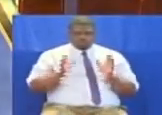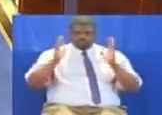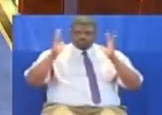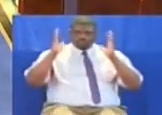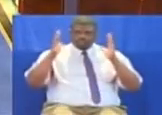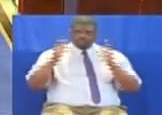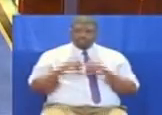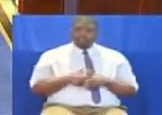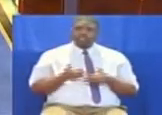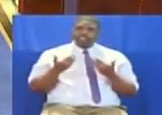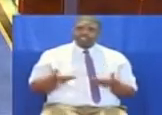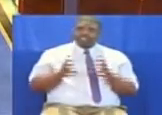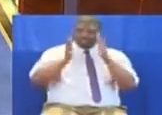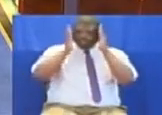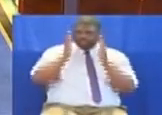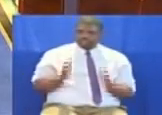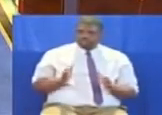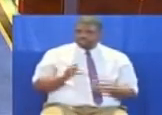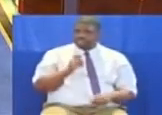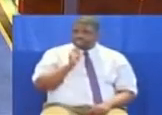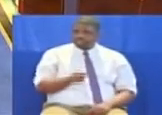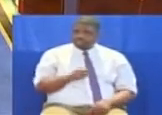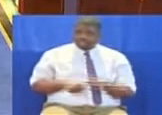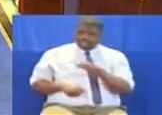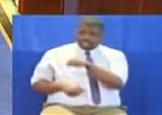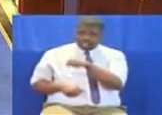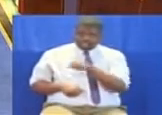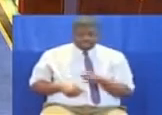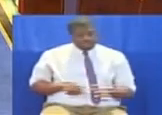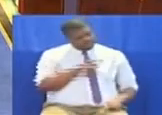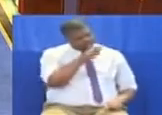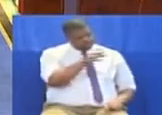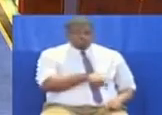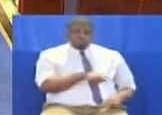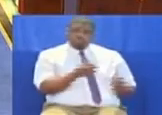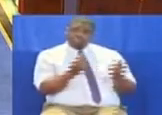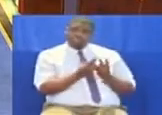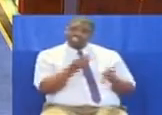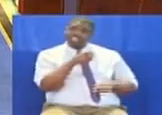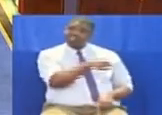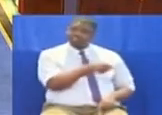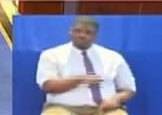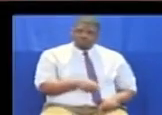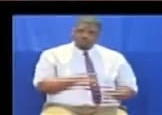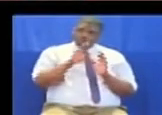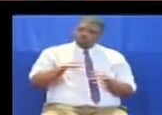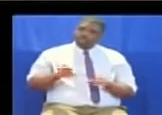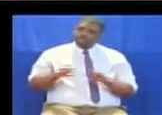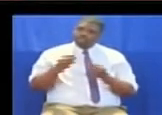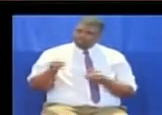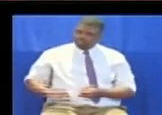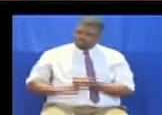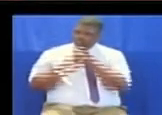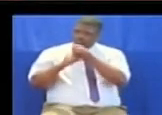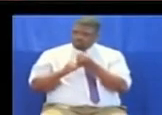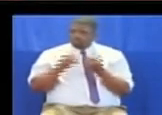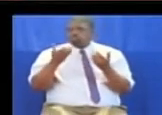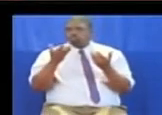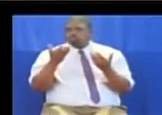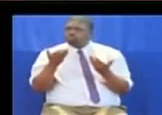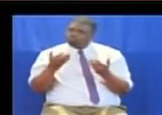Kama mheshimiwa spika, mtu wa namna hiyo unaachaje kumuunga mkono? Mtu wa namna